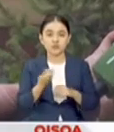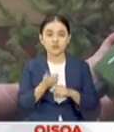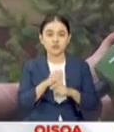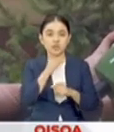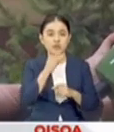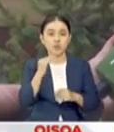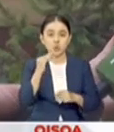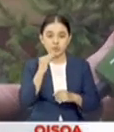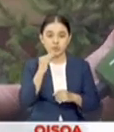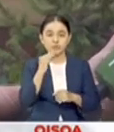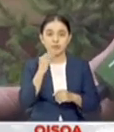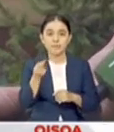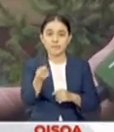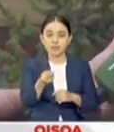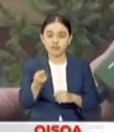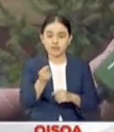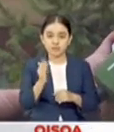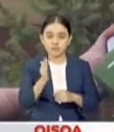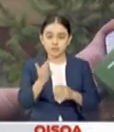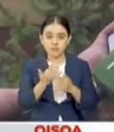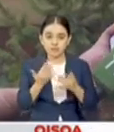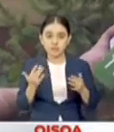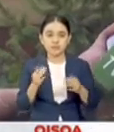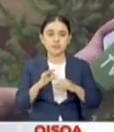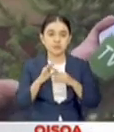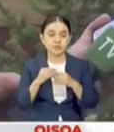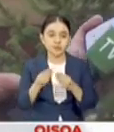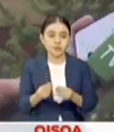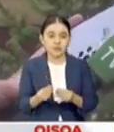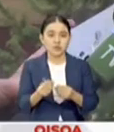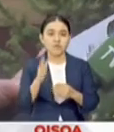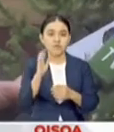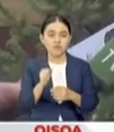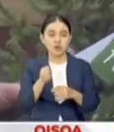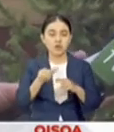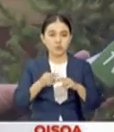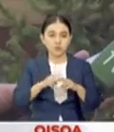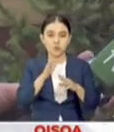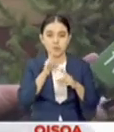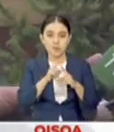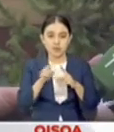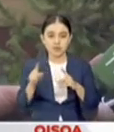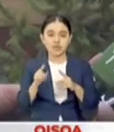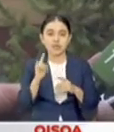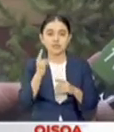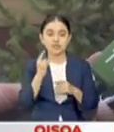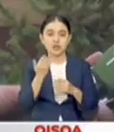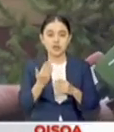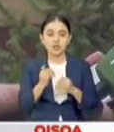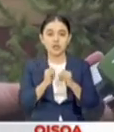ham ko'p mikroelementlar o'tadi va o'sha paytda